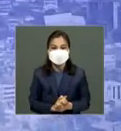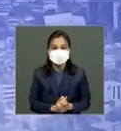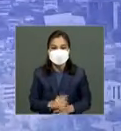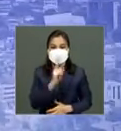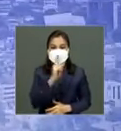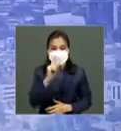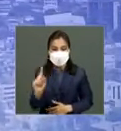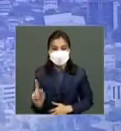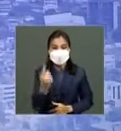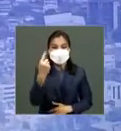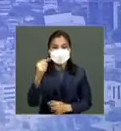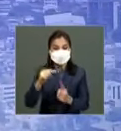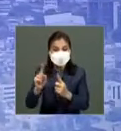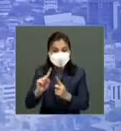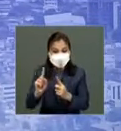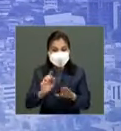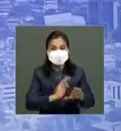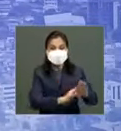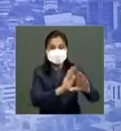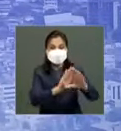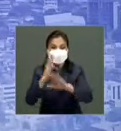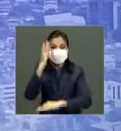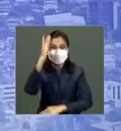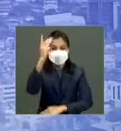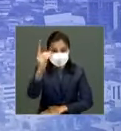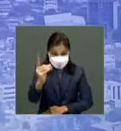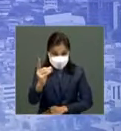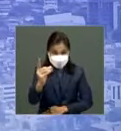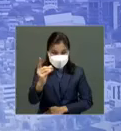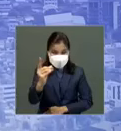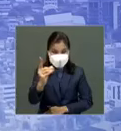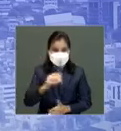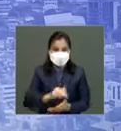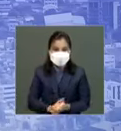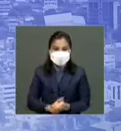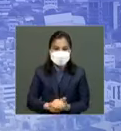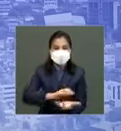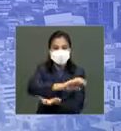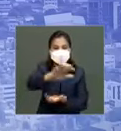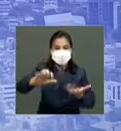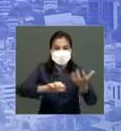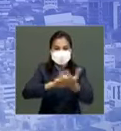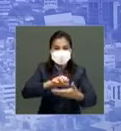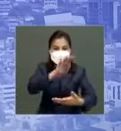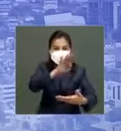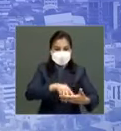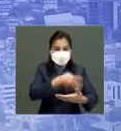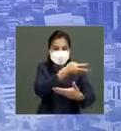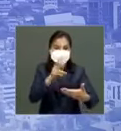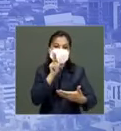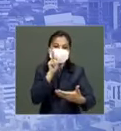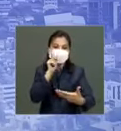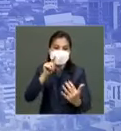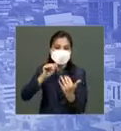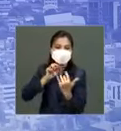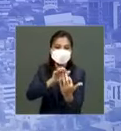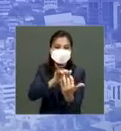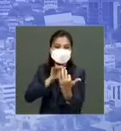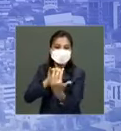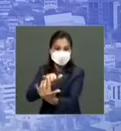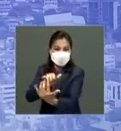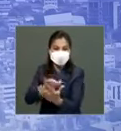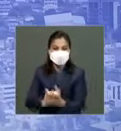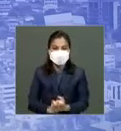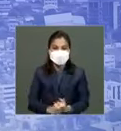ย้ำอีกครั้งหนึ่งนะครับว่าตั้งแต่พรุ่งนี้เป็นต้นไปนะครับเราจะบูรณาการงานการข่าวเพื่อสื่อสารไ